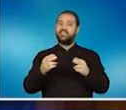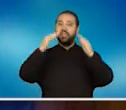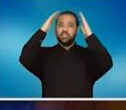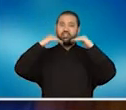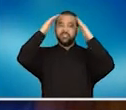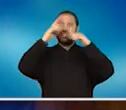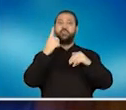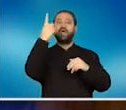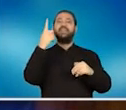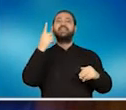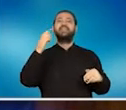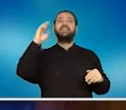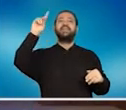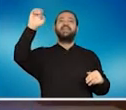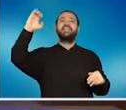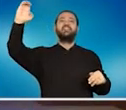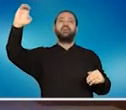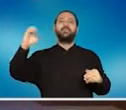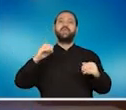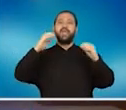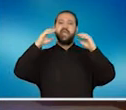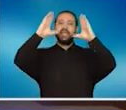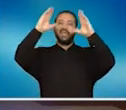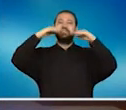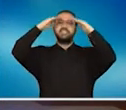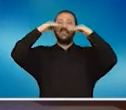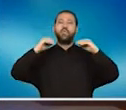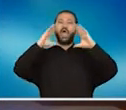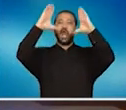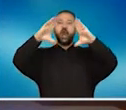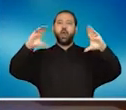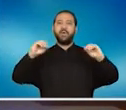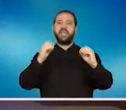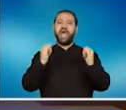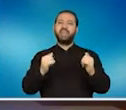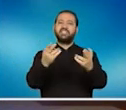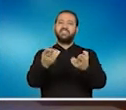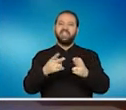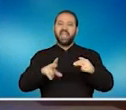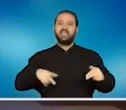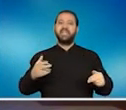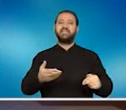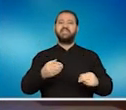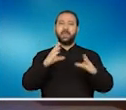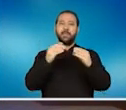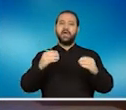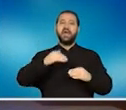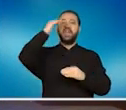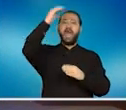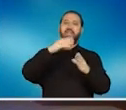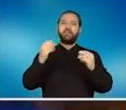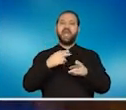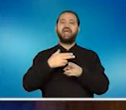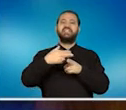Ziua Națională a României. A venit alături de mine în al Preasfințitul Părinte Laurențiu, Arhiepiscopul Sibiului și Mitropolitul